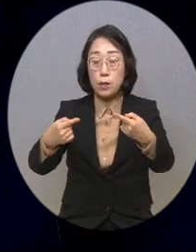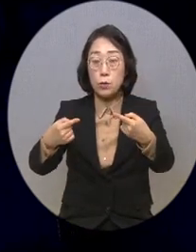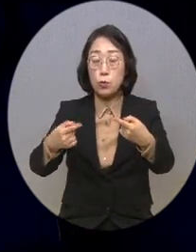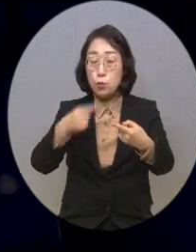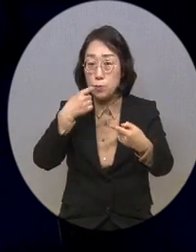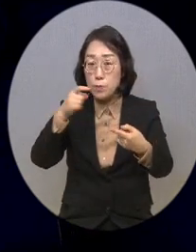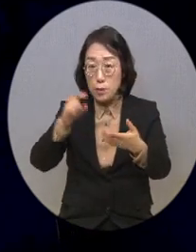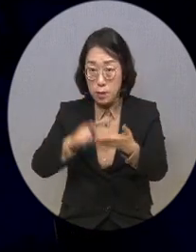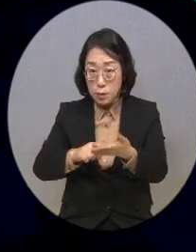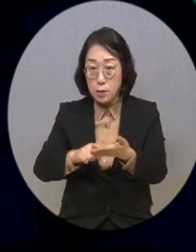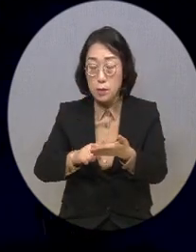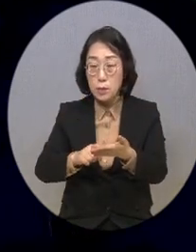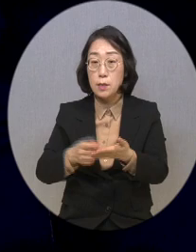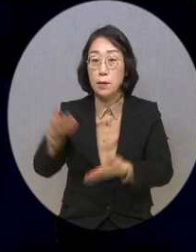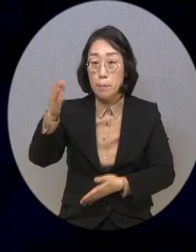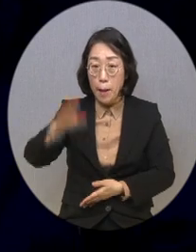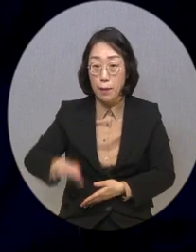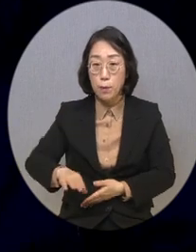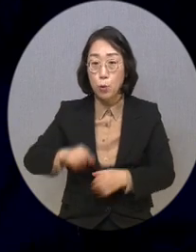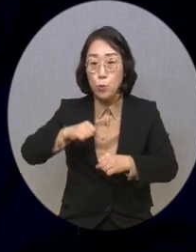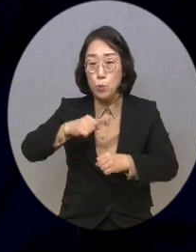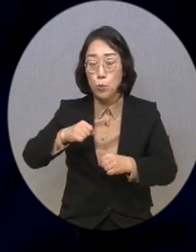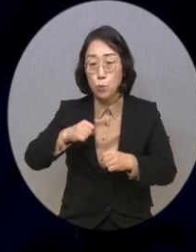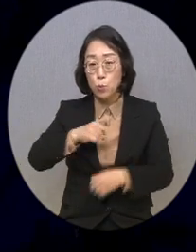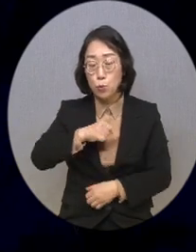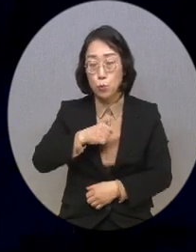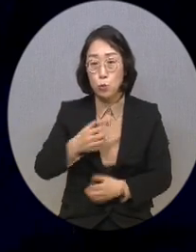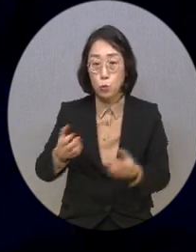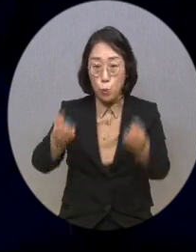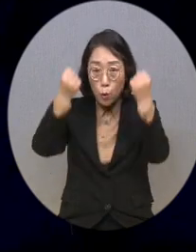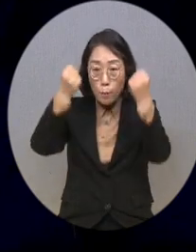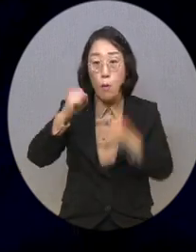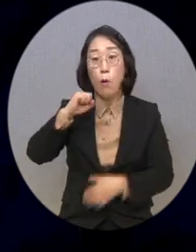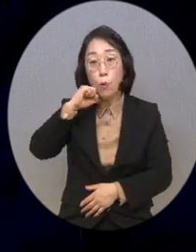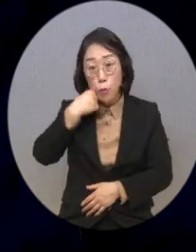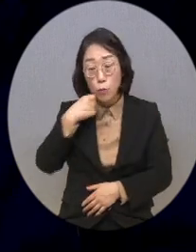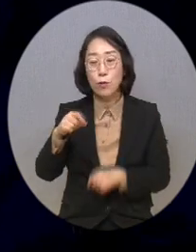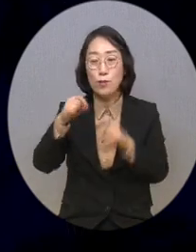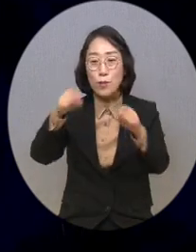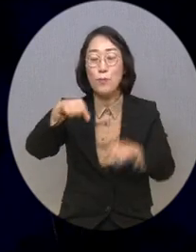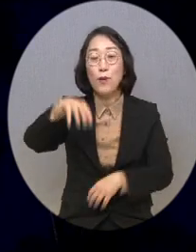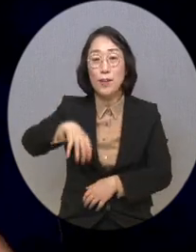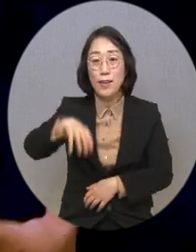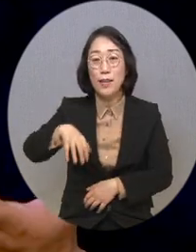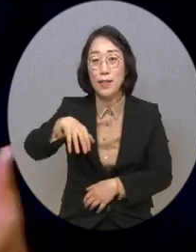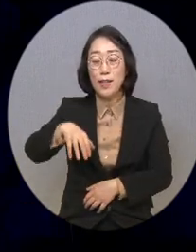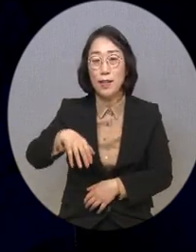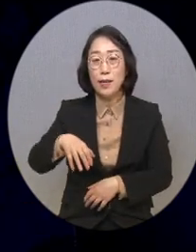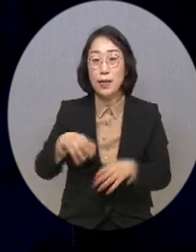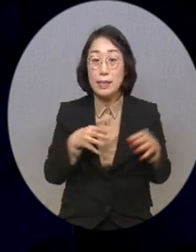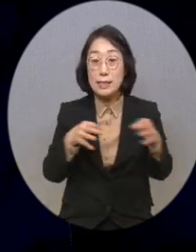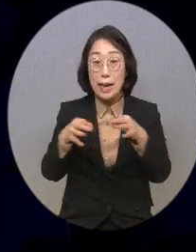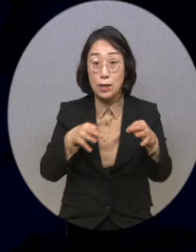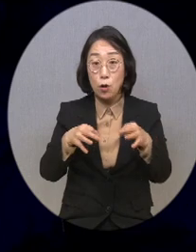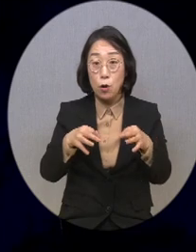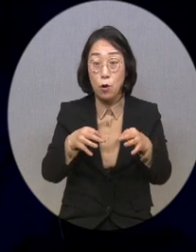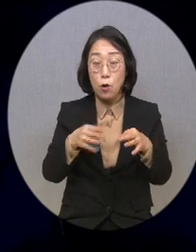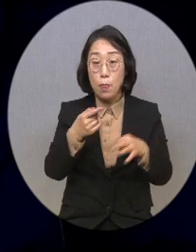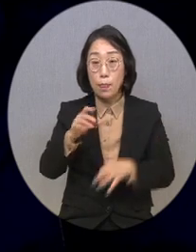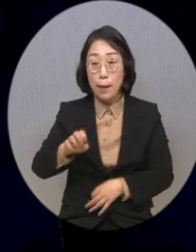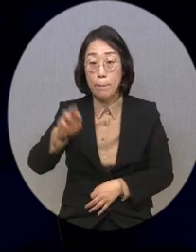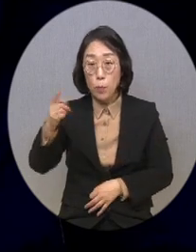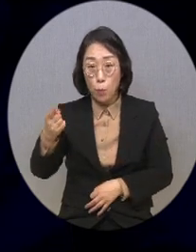어렵다. 왜냐면 남도장터에는 우리 전남에 생산하는 업체는 누구나 이렇게 입점이